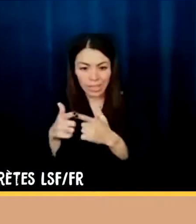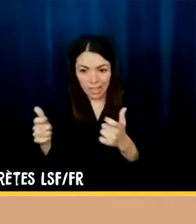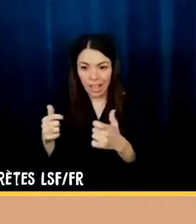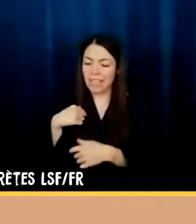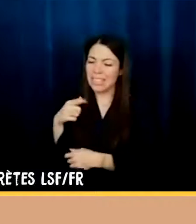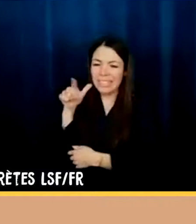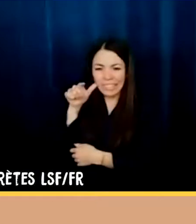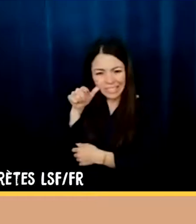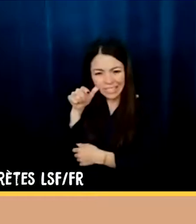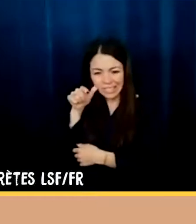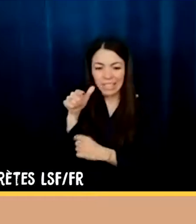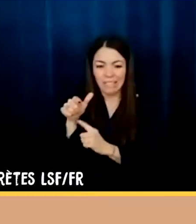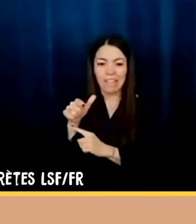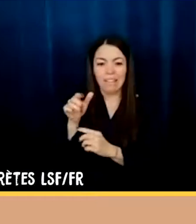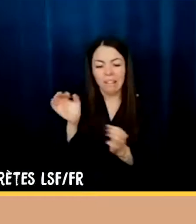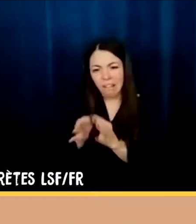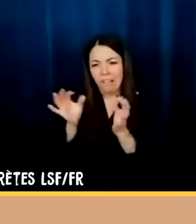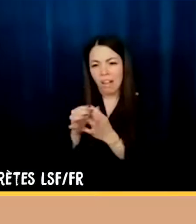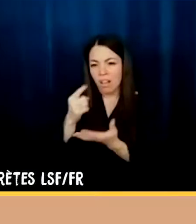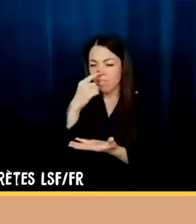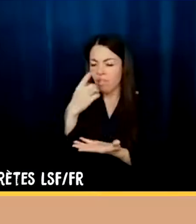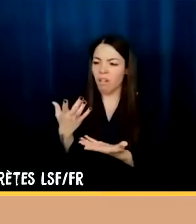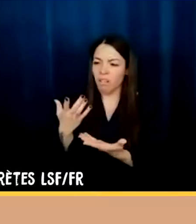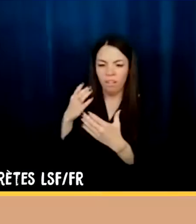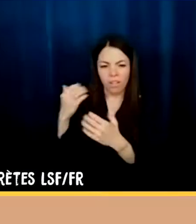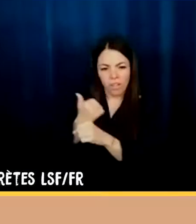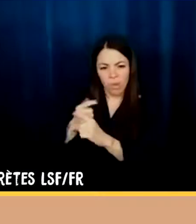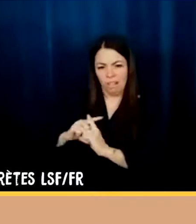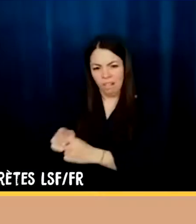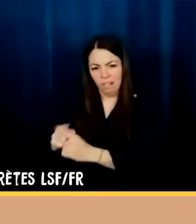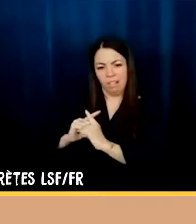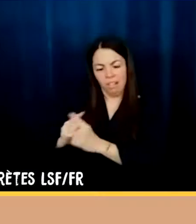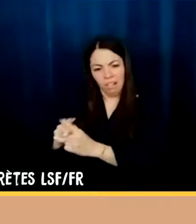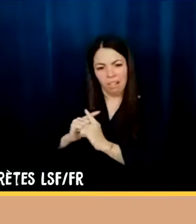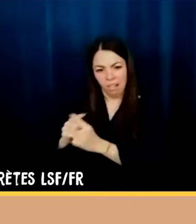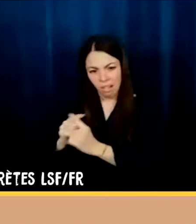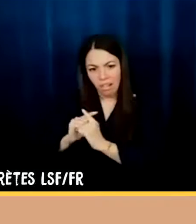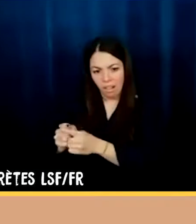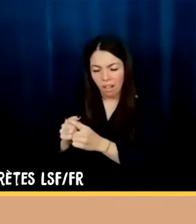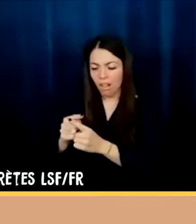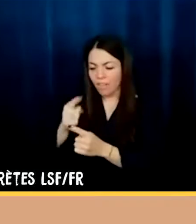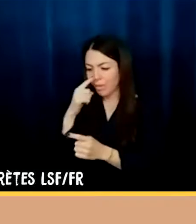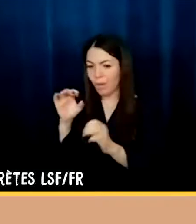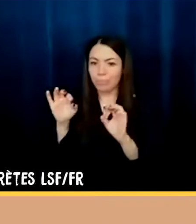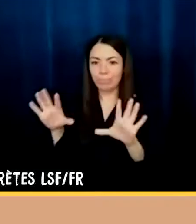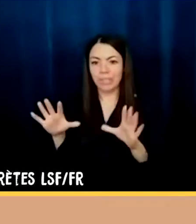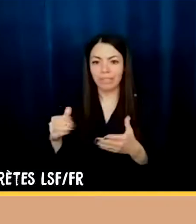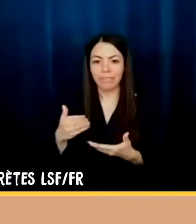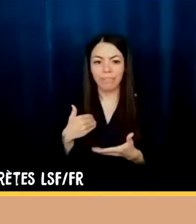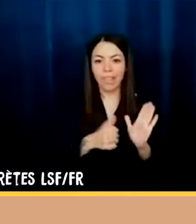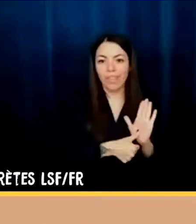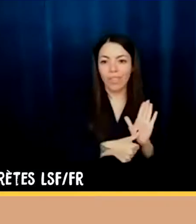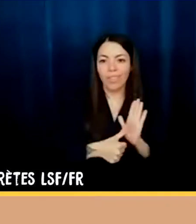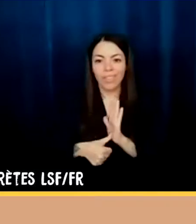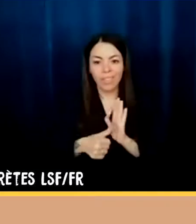j'ai toujours dû faire cette fatigante négociation d'avoir à laisser une de mes identités à la